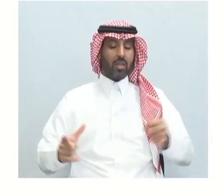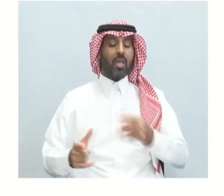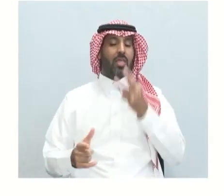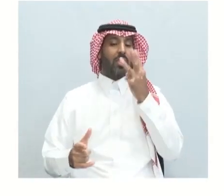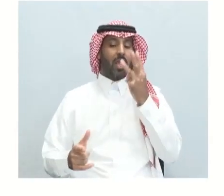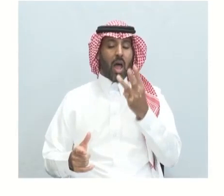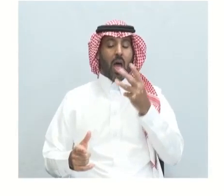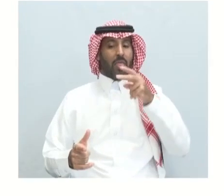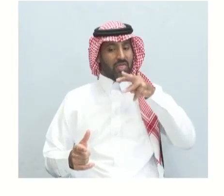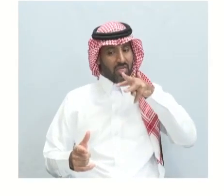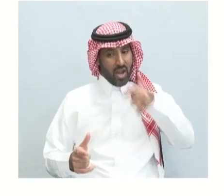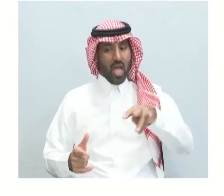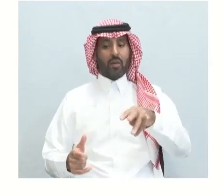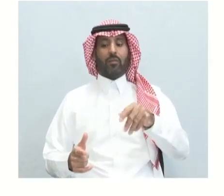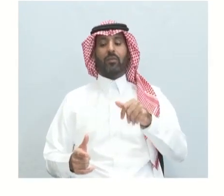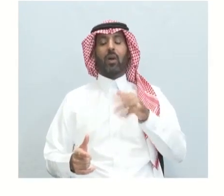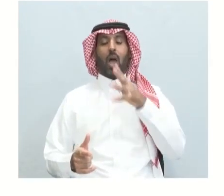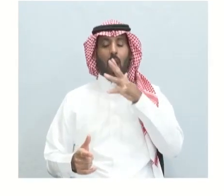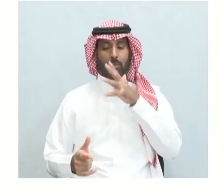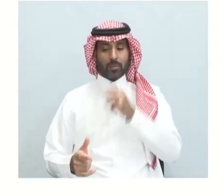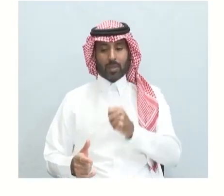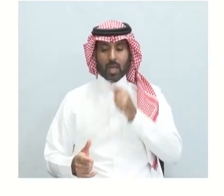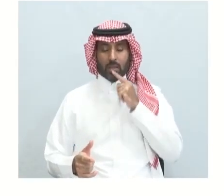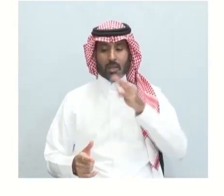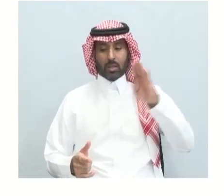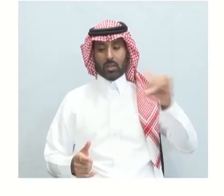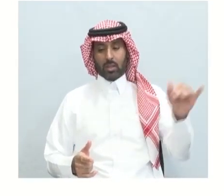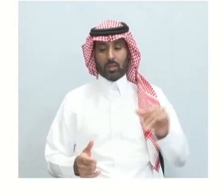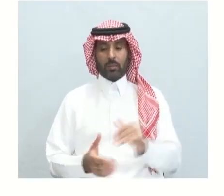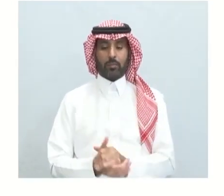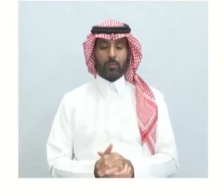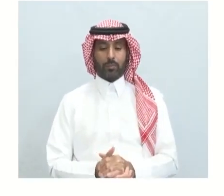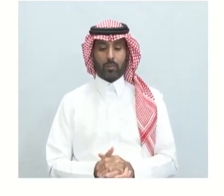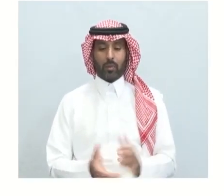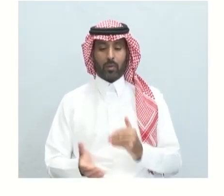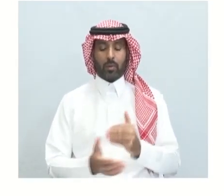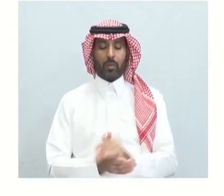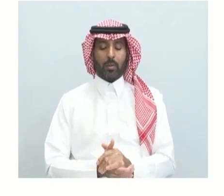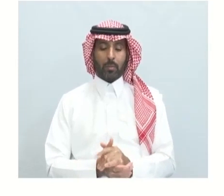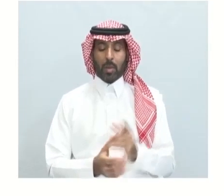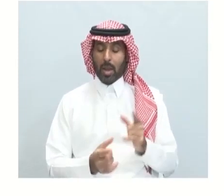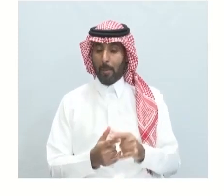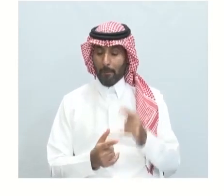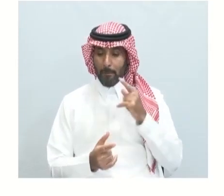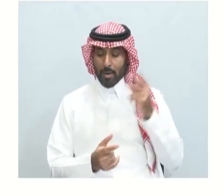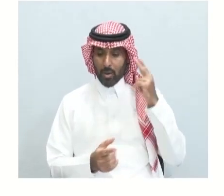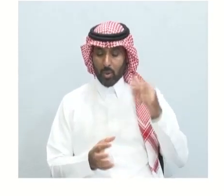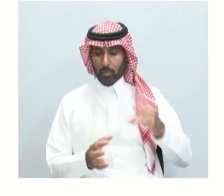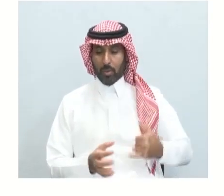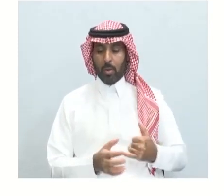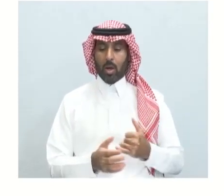3500 م م مربع ثم سبخه ومساحتها حوالي 3300 م